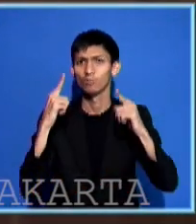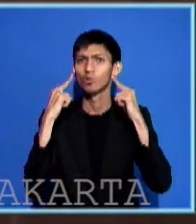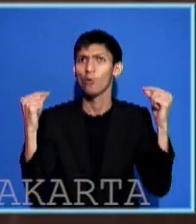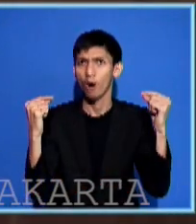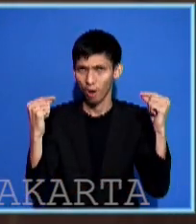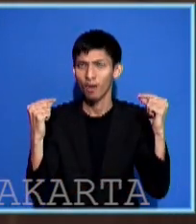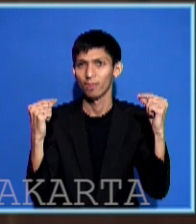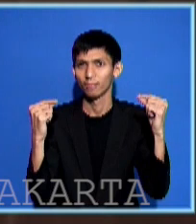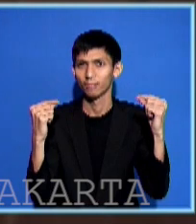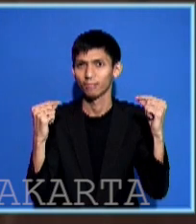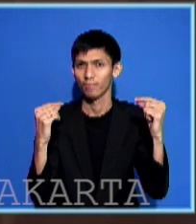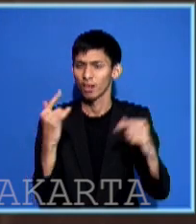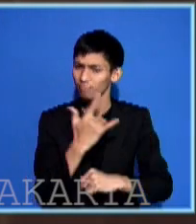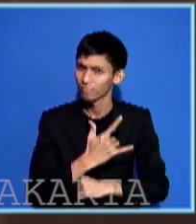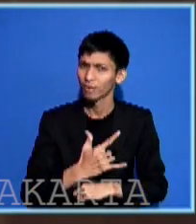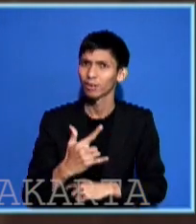ya angkane angkane itu ya